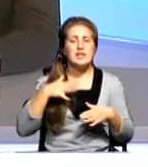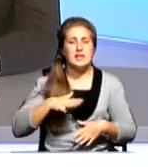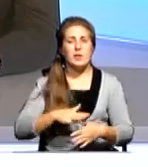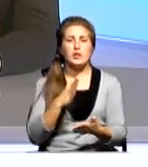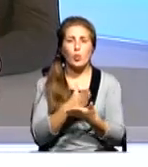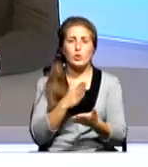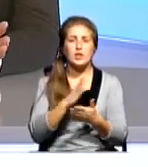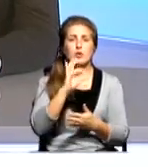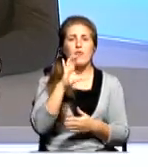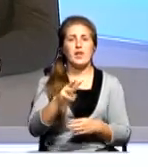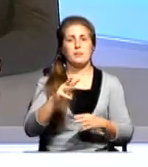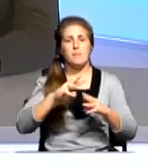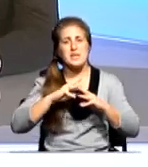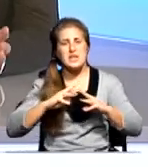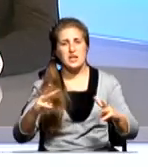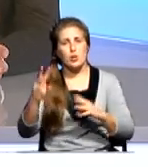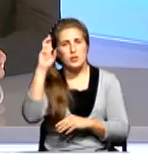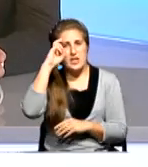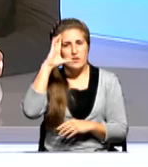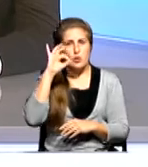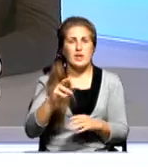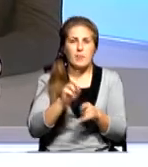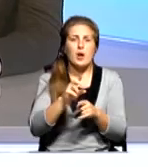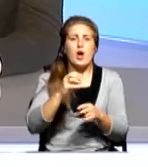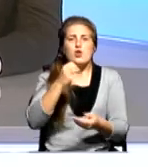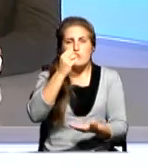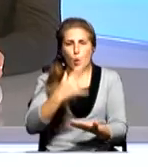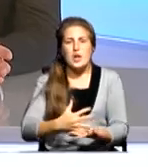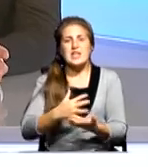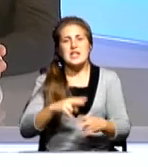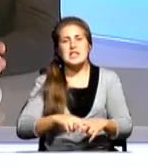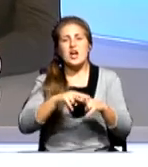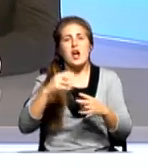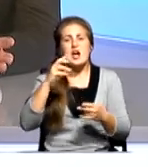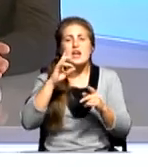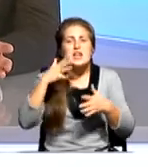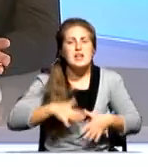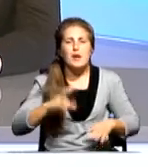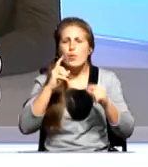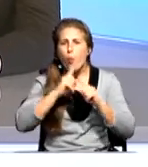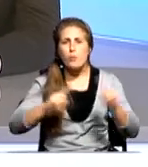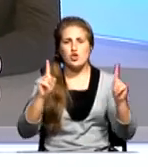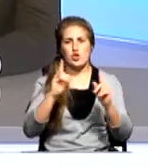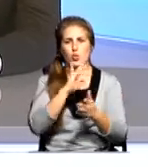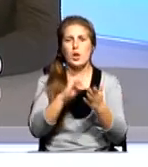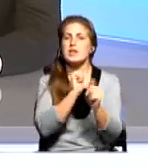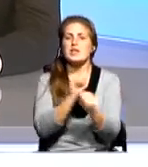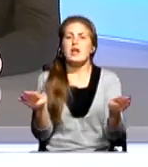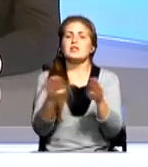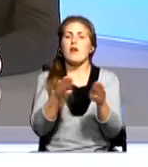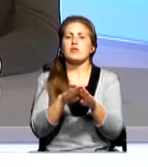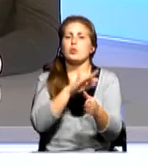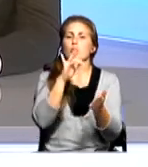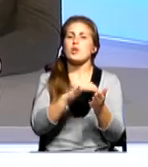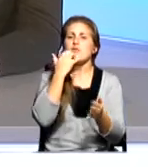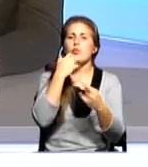совет министров государственный совет то есть столица крыма необычный город нельзя сравнивать и город симферополь с другими